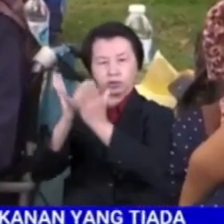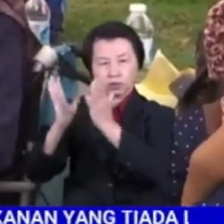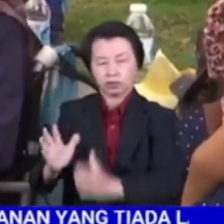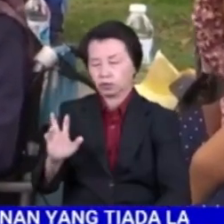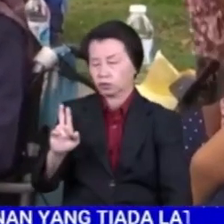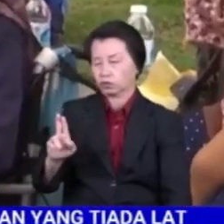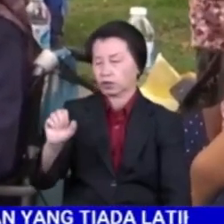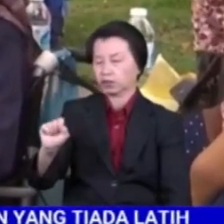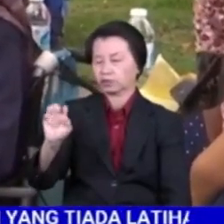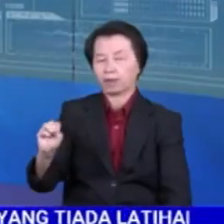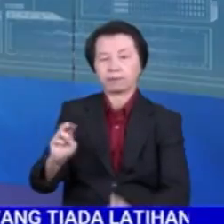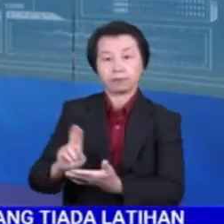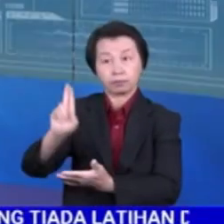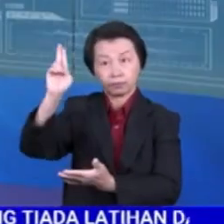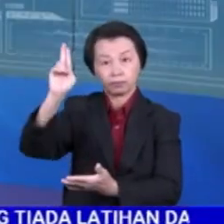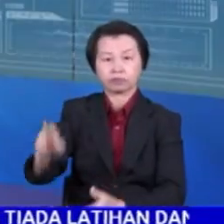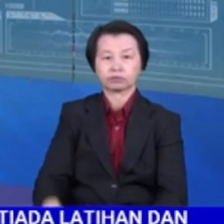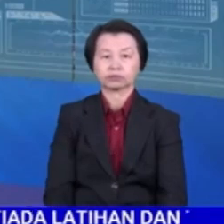USM.